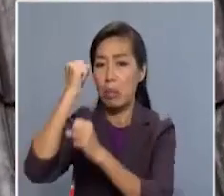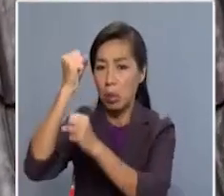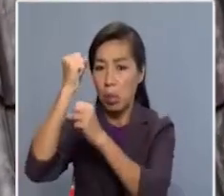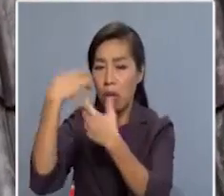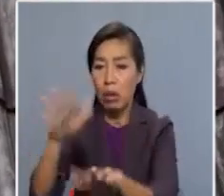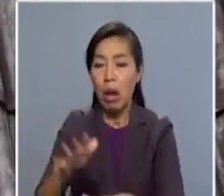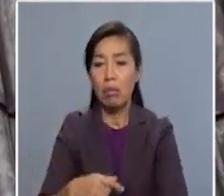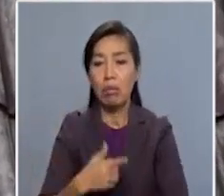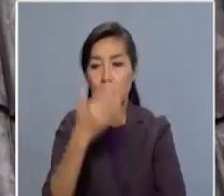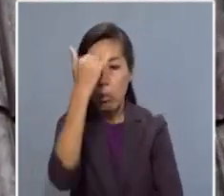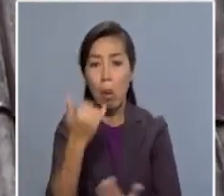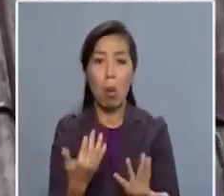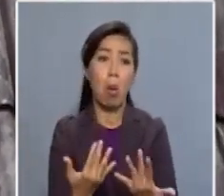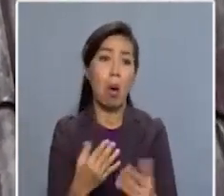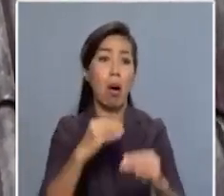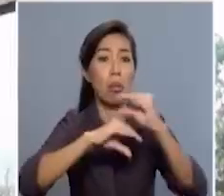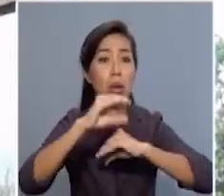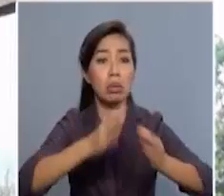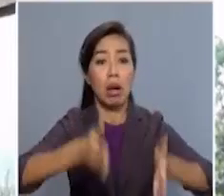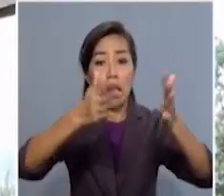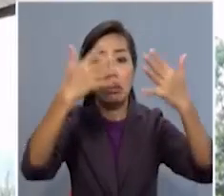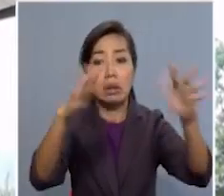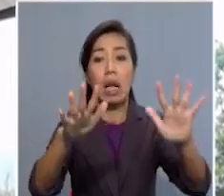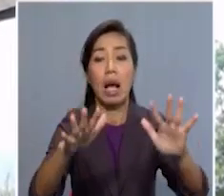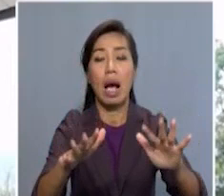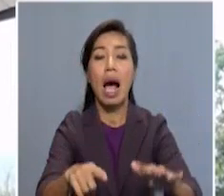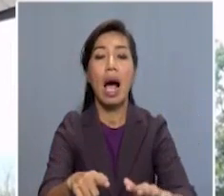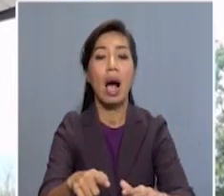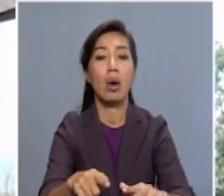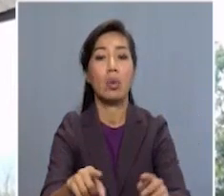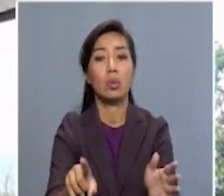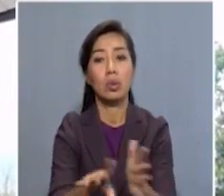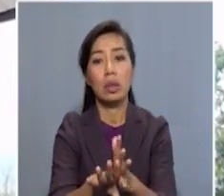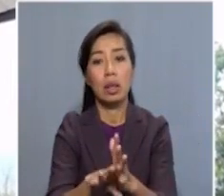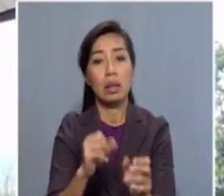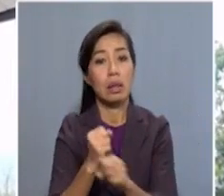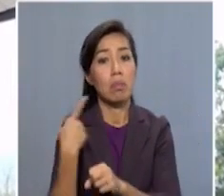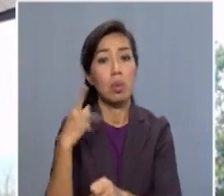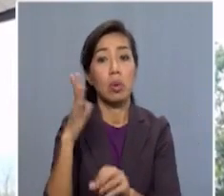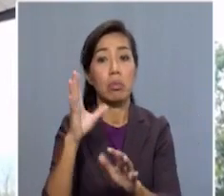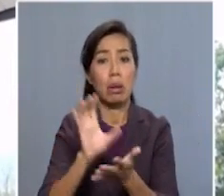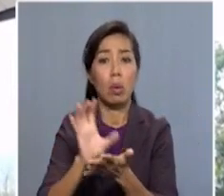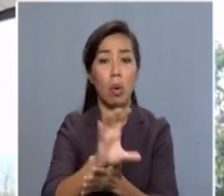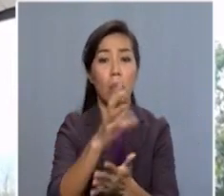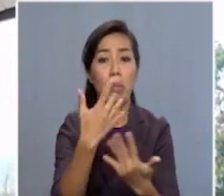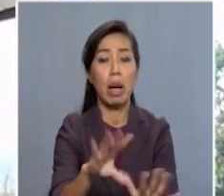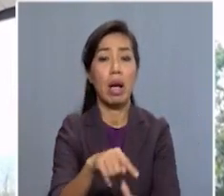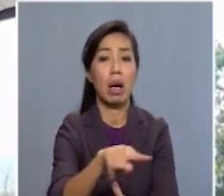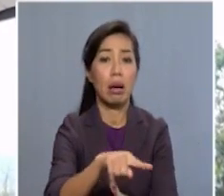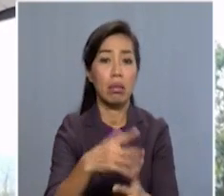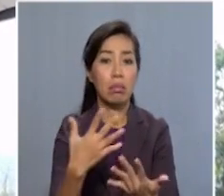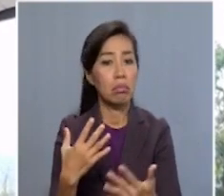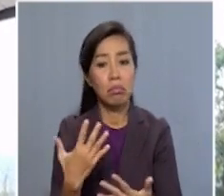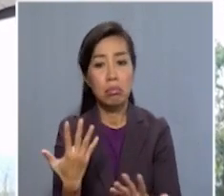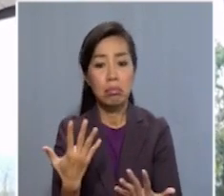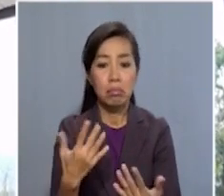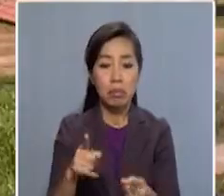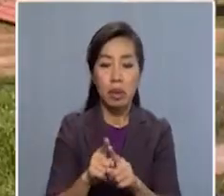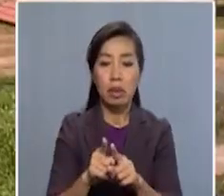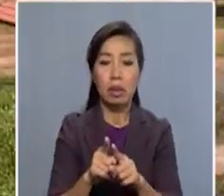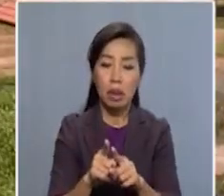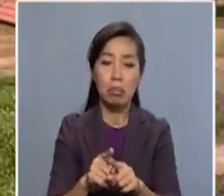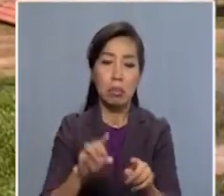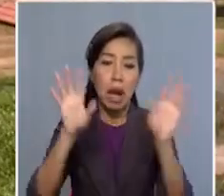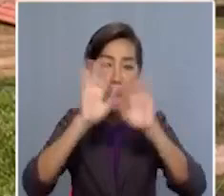แล้วทำไมถึงรอให้สร้างให้เสร็จก่อนนะฮะแล้วก็สุดท้ายเหมือนทิ้งไปเปล่าๆนะฮะเอางบละลายทิ้งโดยที่ไม่ได้ใช้ประโยชน์จ